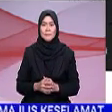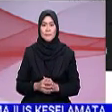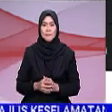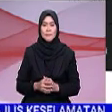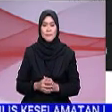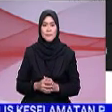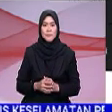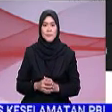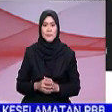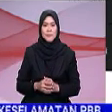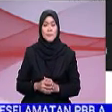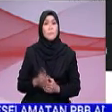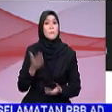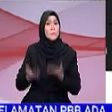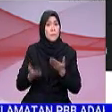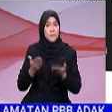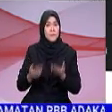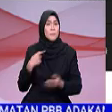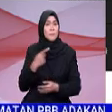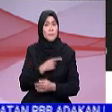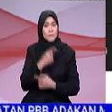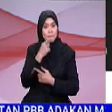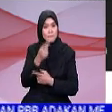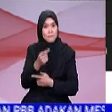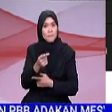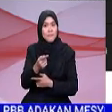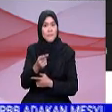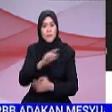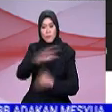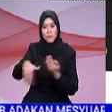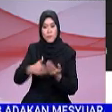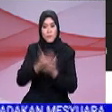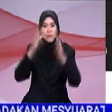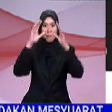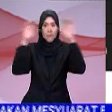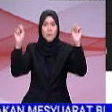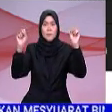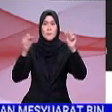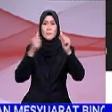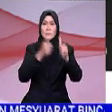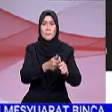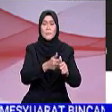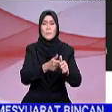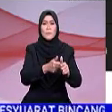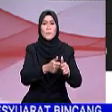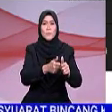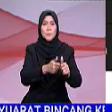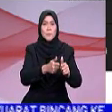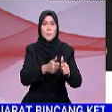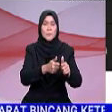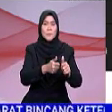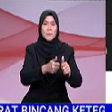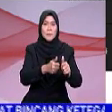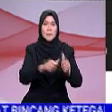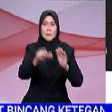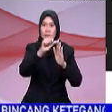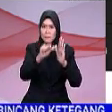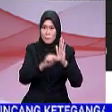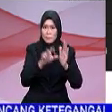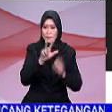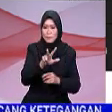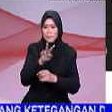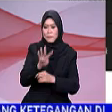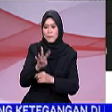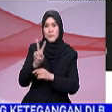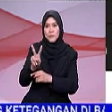Dan kita tidak teragak untuk memastikan bahawa semua majikan mematuhi Akta 342